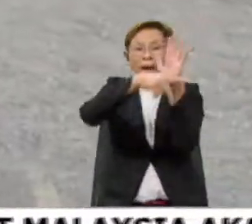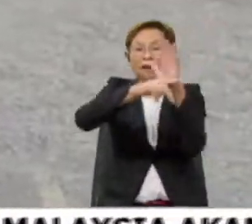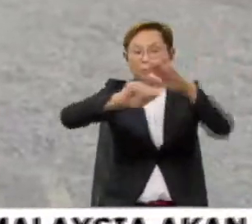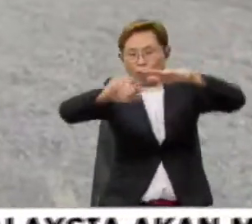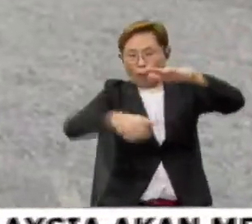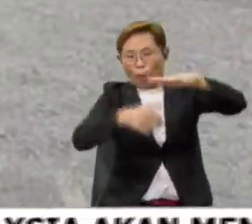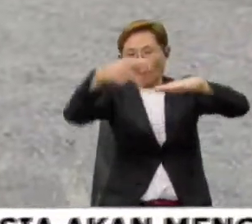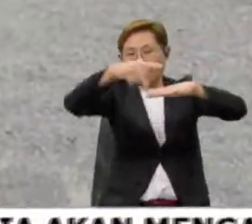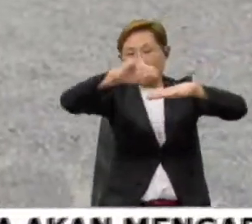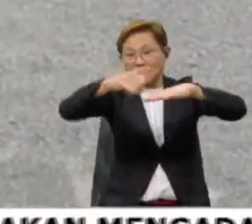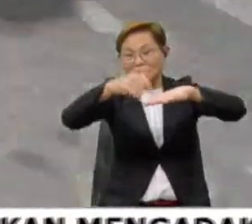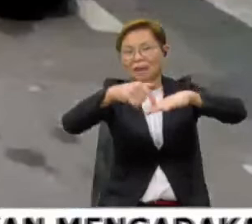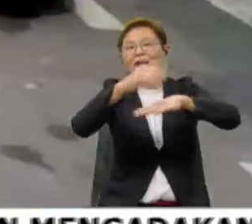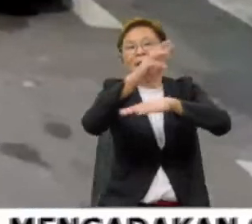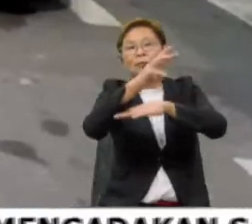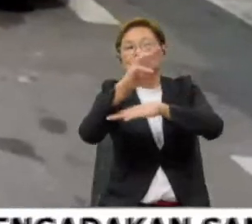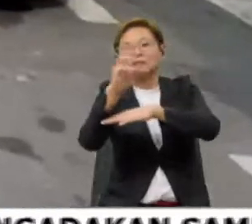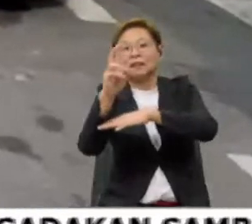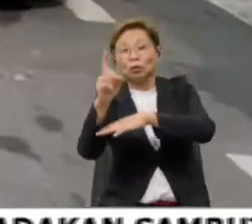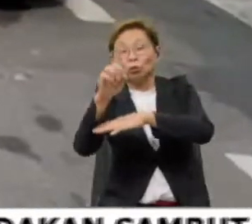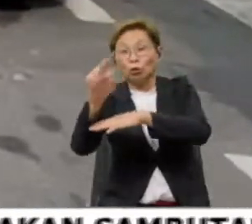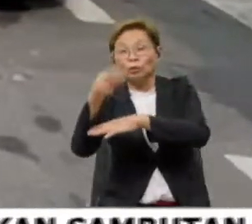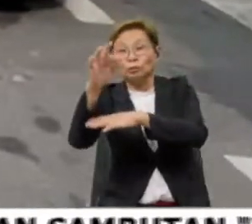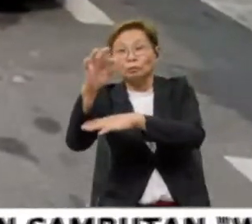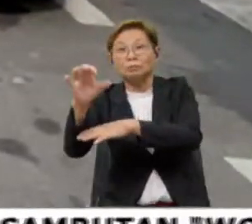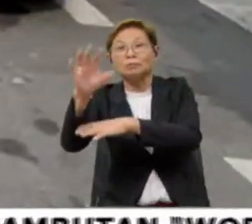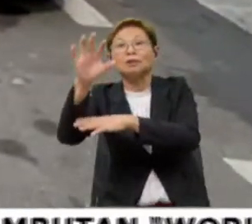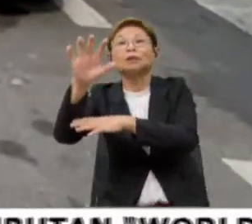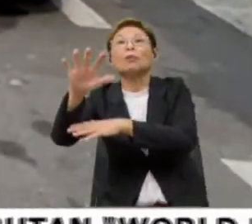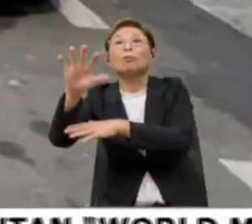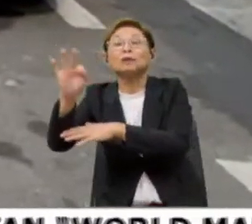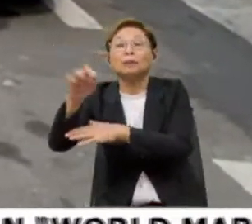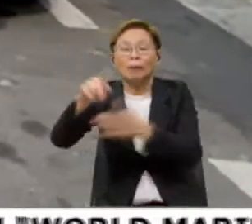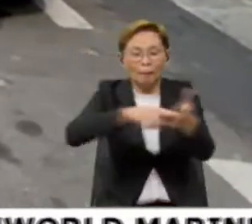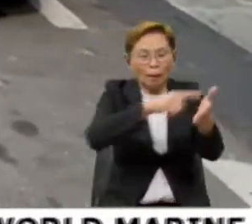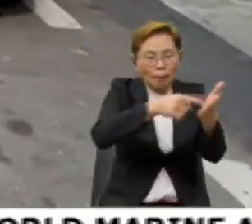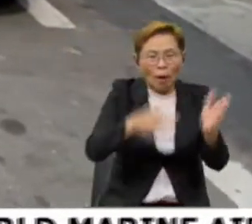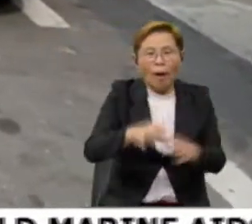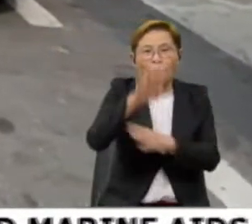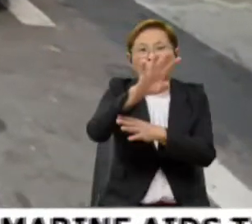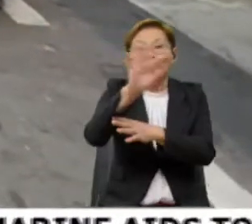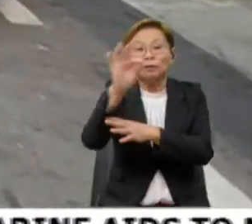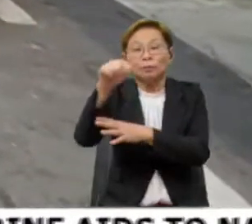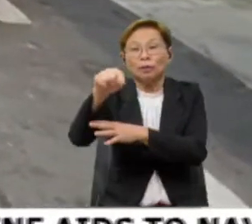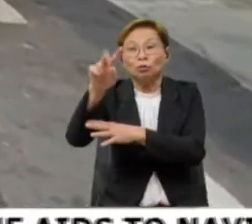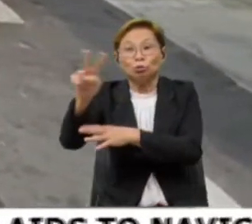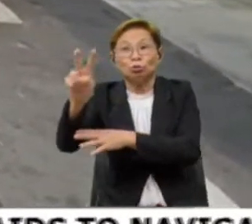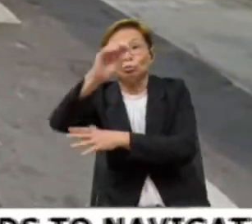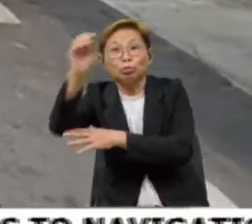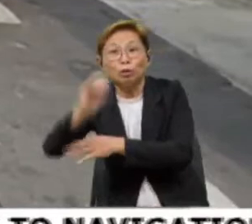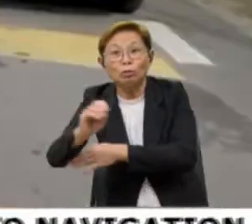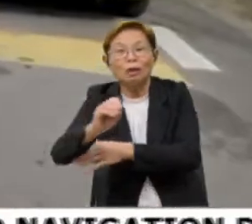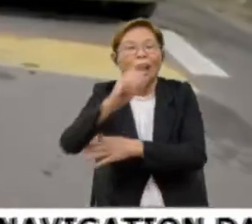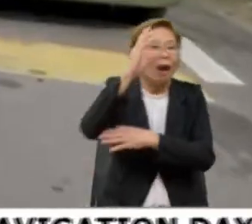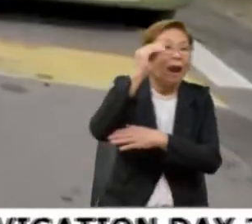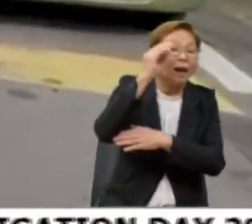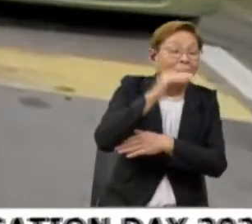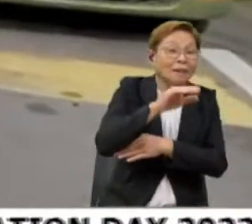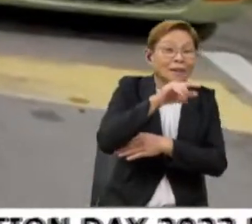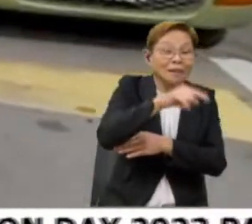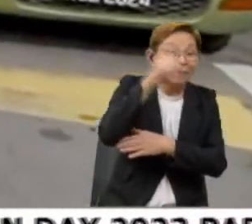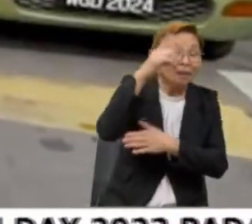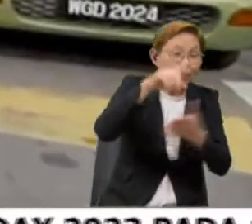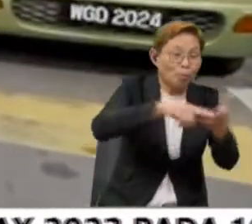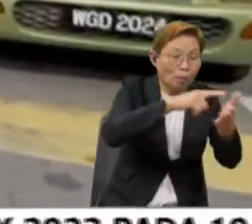Jaya yang mempunyai seramai 61,959 pemilih dengan 49.22% pengundi lelaki dan